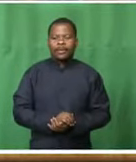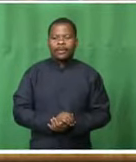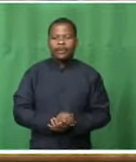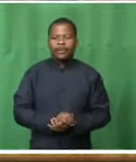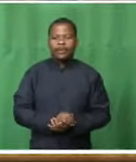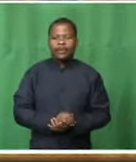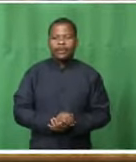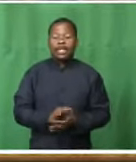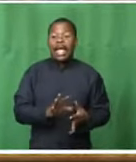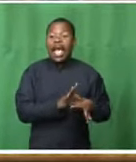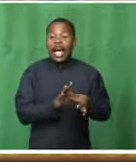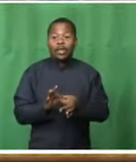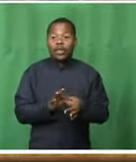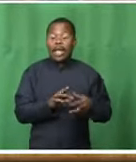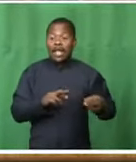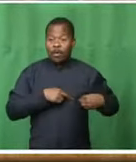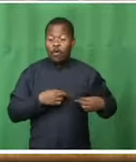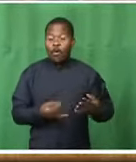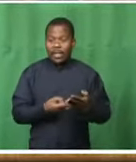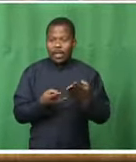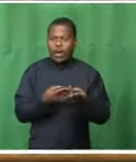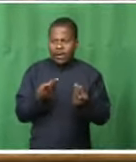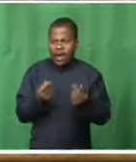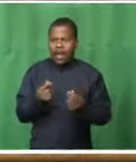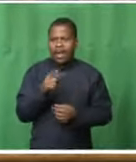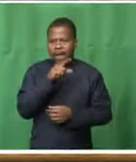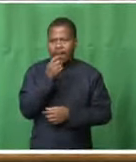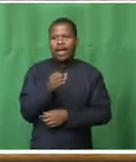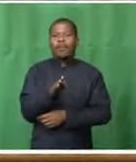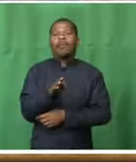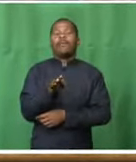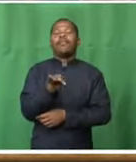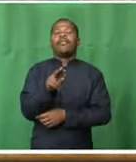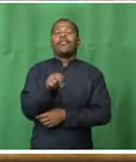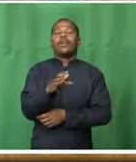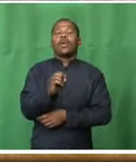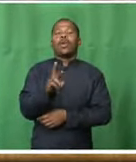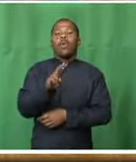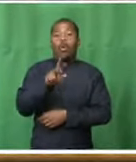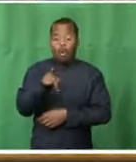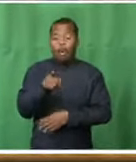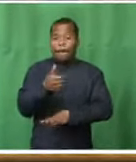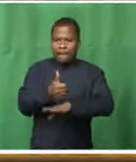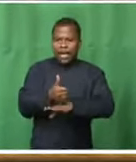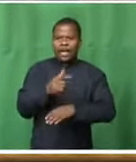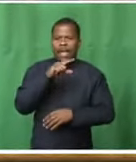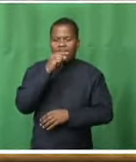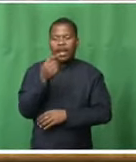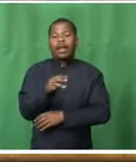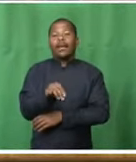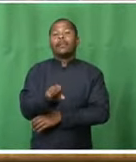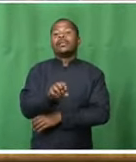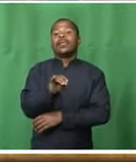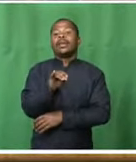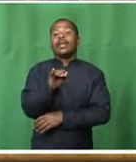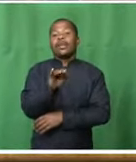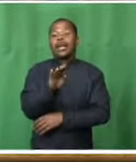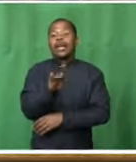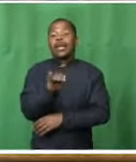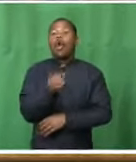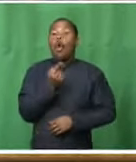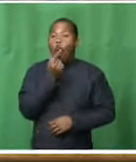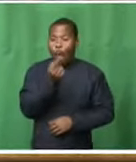Umphathi wakwaFincorp Dumisani Msibi uthi utawukwenza konke lokusemandleni ukubuka emathuba langasita eMaswati kute bhizinisi